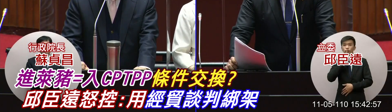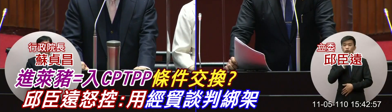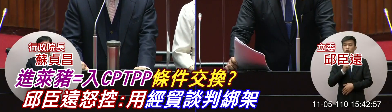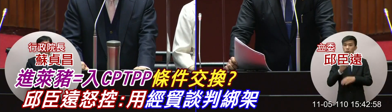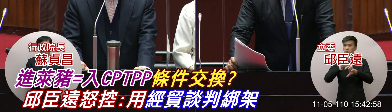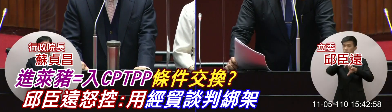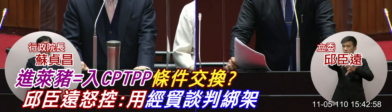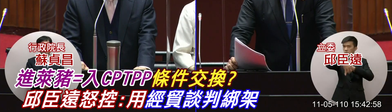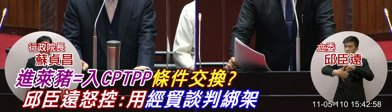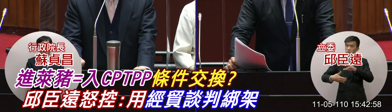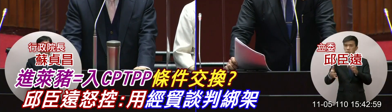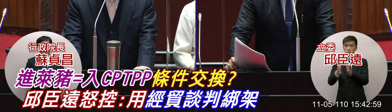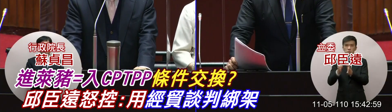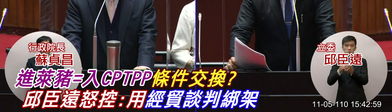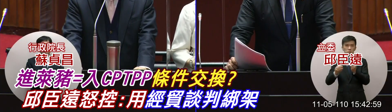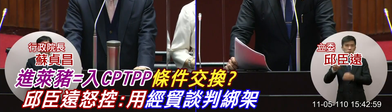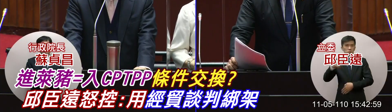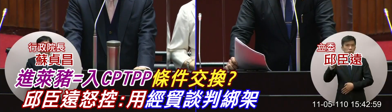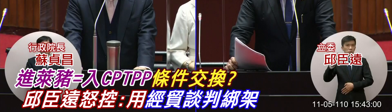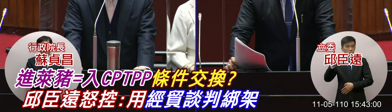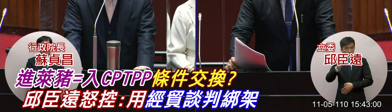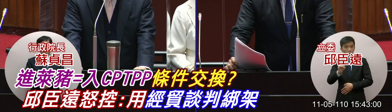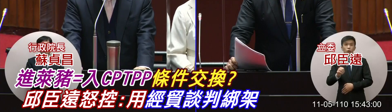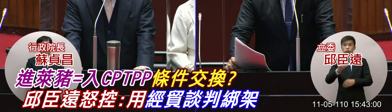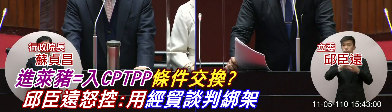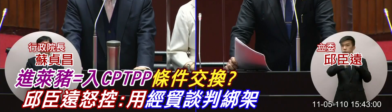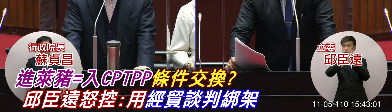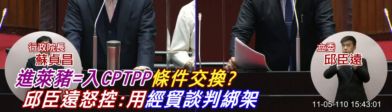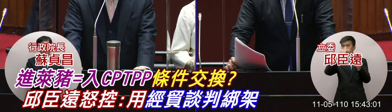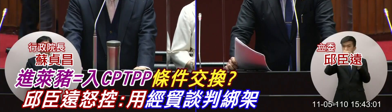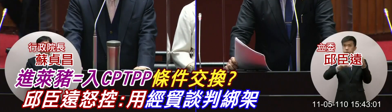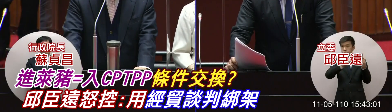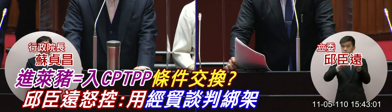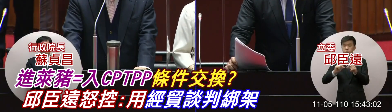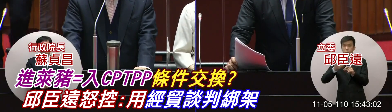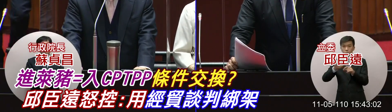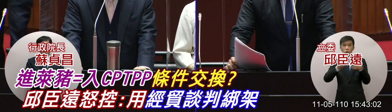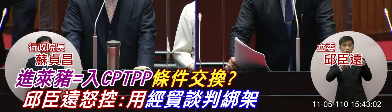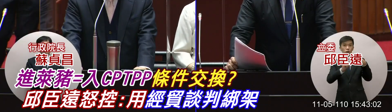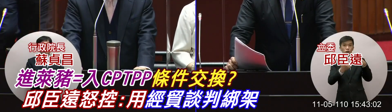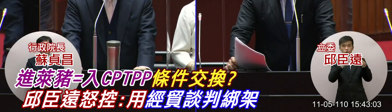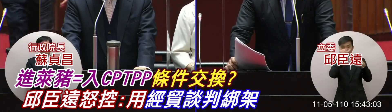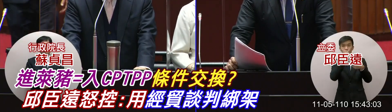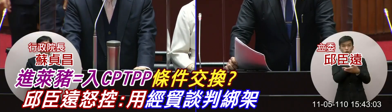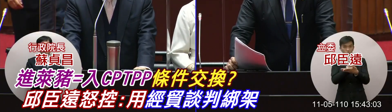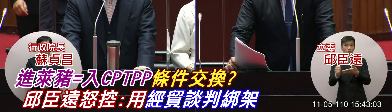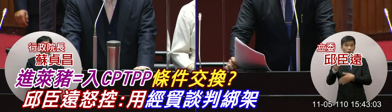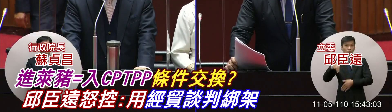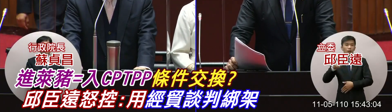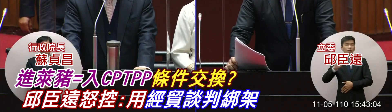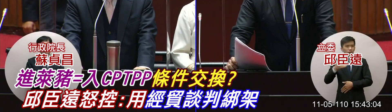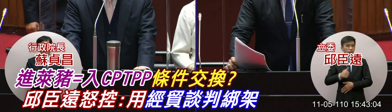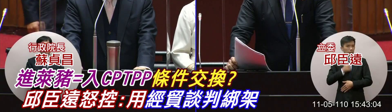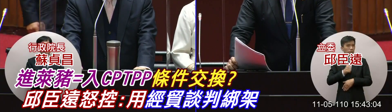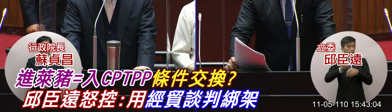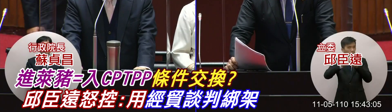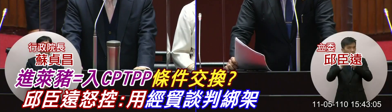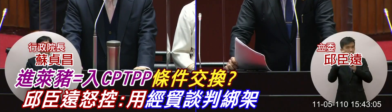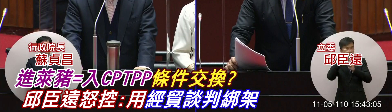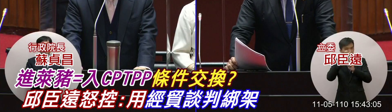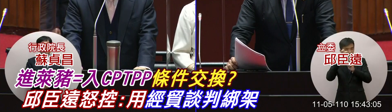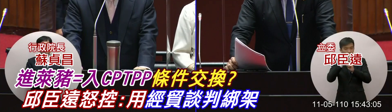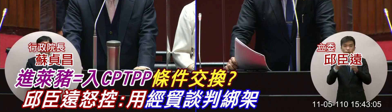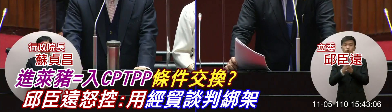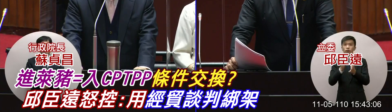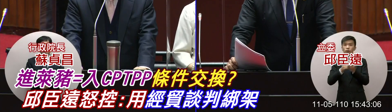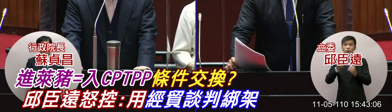国家地区都是接受国际标准的这个含莱剂的猪肉哈，但是我们实际看哈，包含全世界225个国家